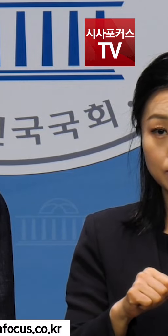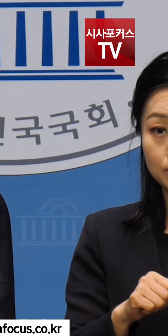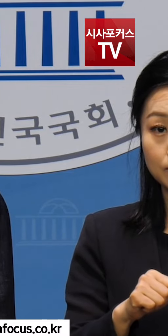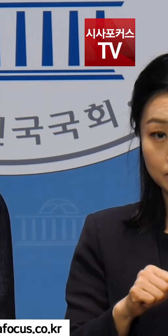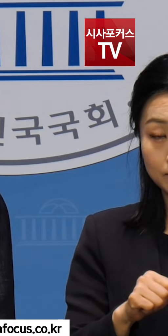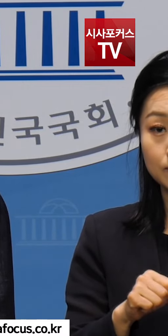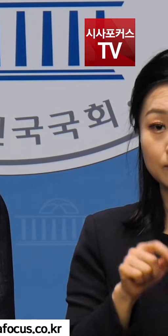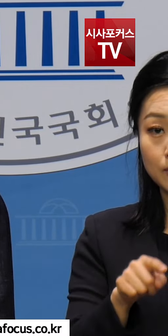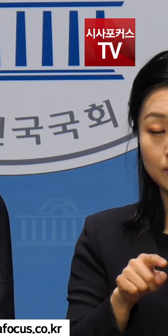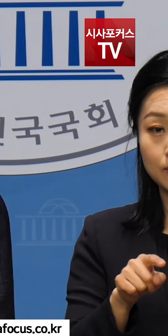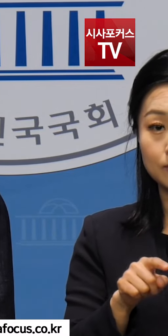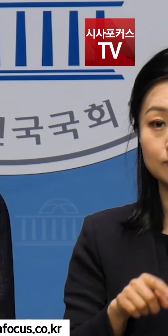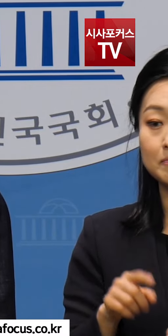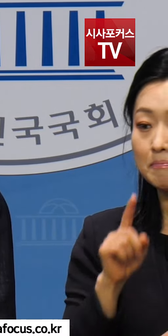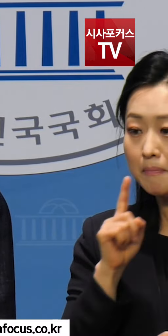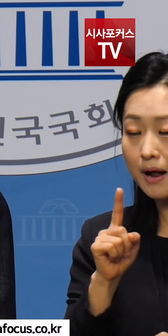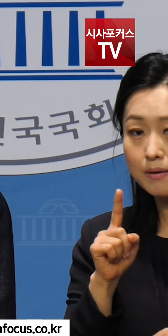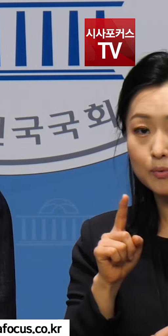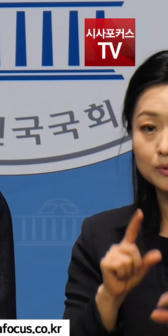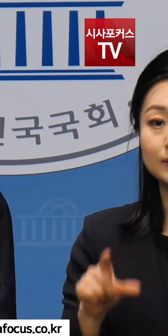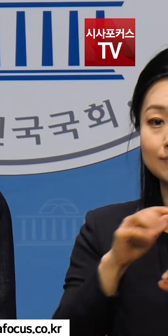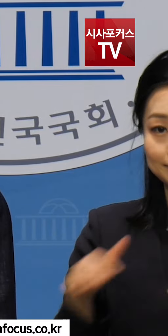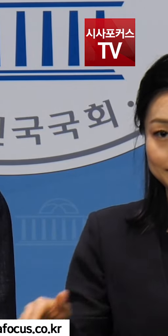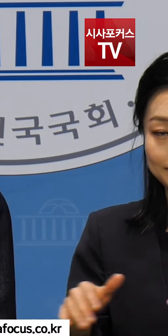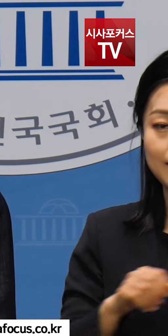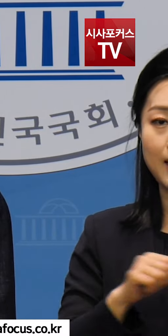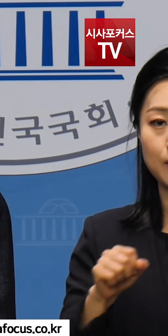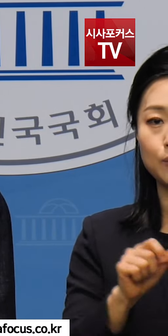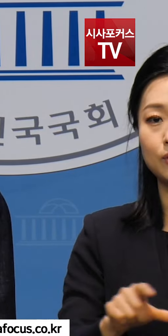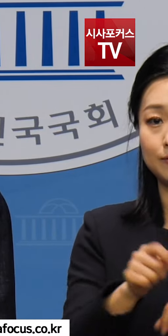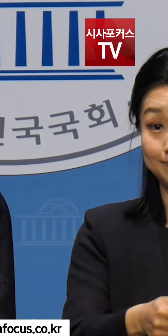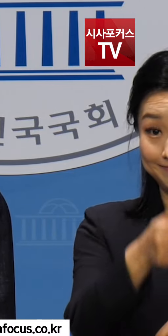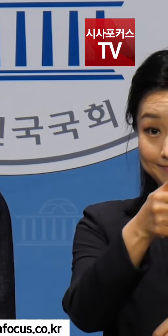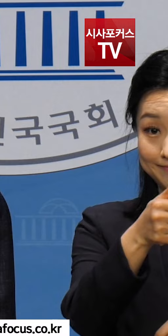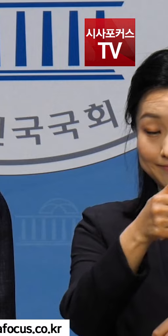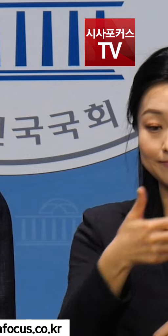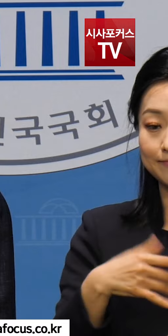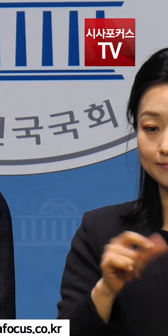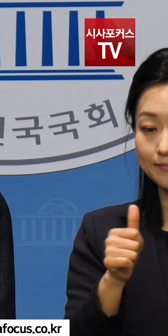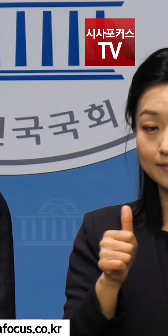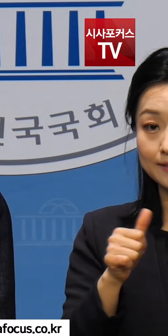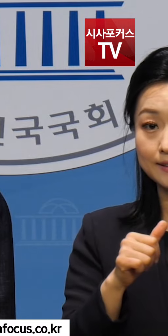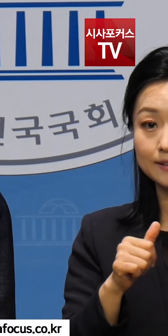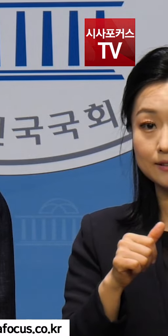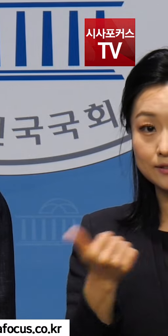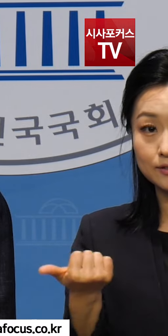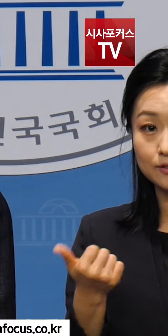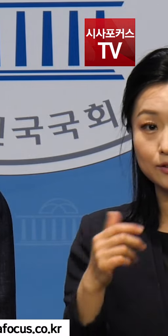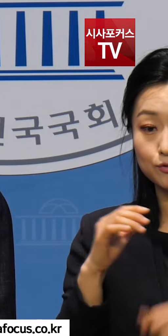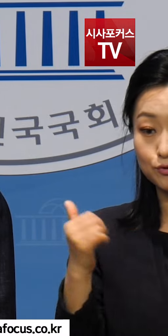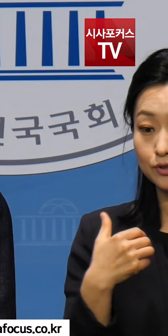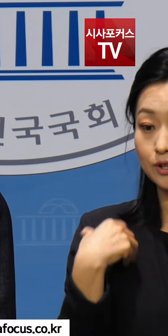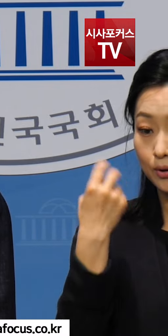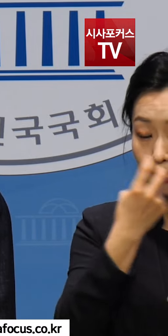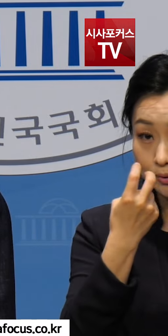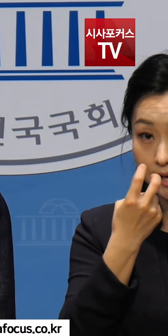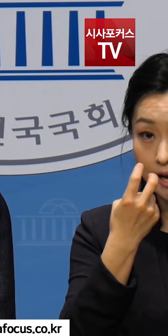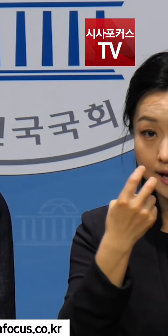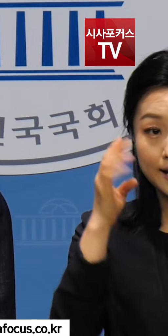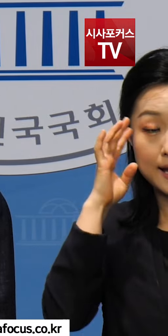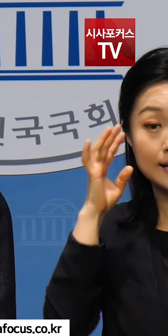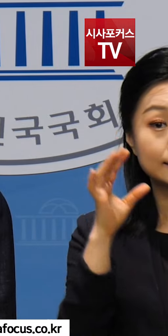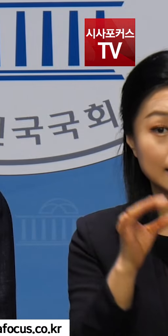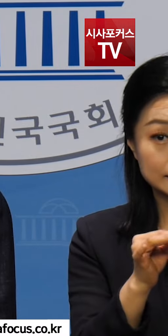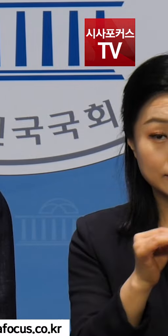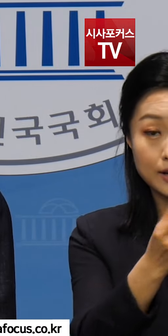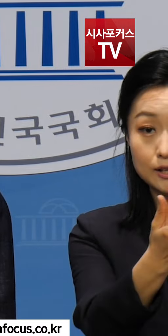크게 말하는 법이다. 한동훈 대표가 최혜병 사건 국정조사 요구한 찬성으로